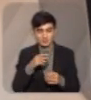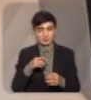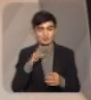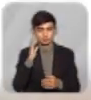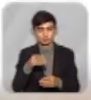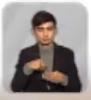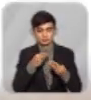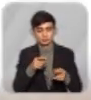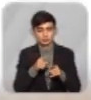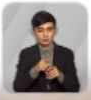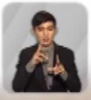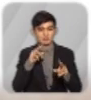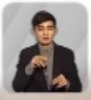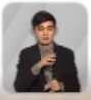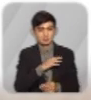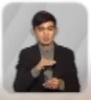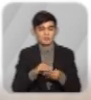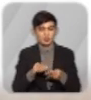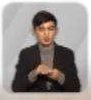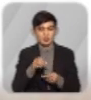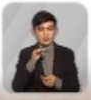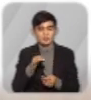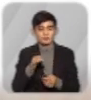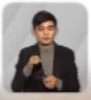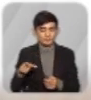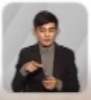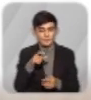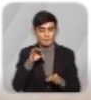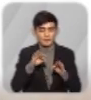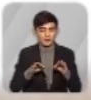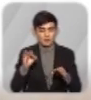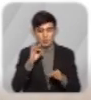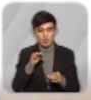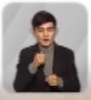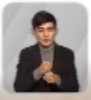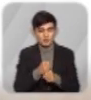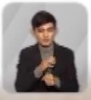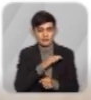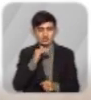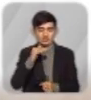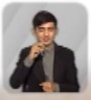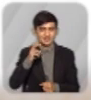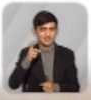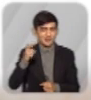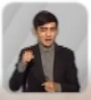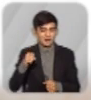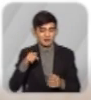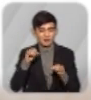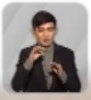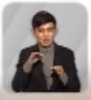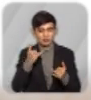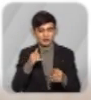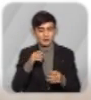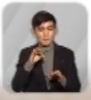етті. Жолды жобалау жұмыстарын жүргізу мақсатында қалалық ЖКХ бөлімі қазіргі уақытта сол